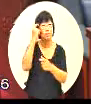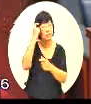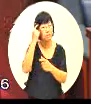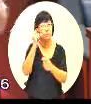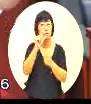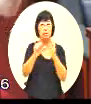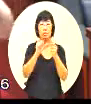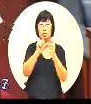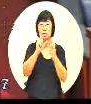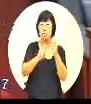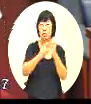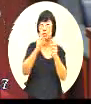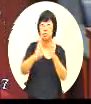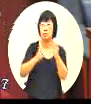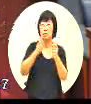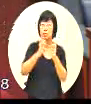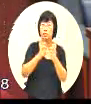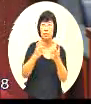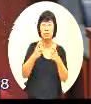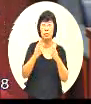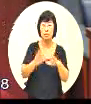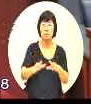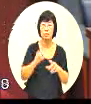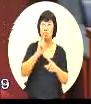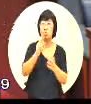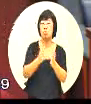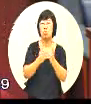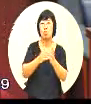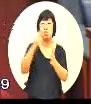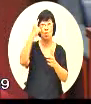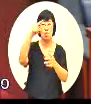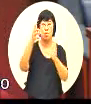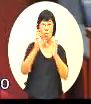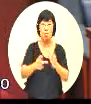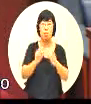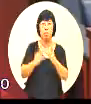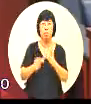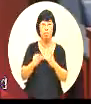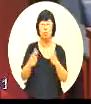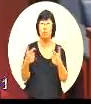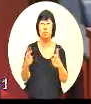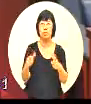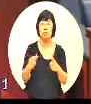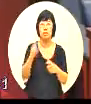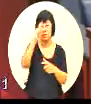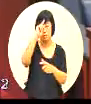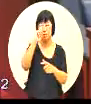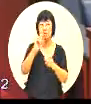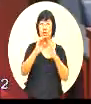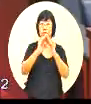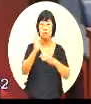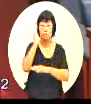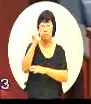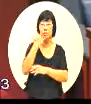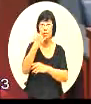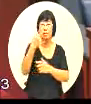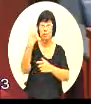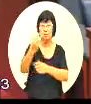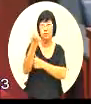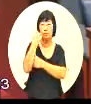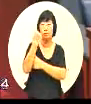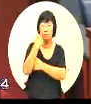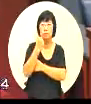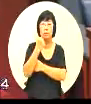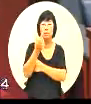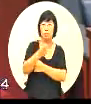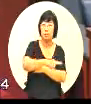也不是今天讲一讲明天就设厂，那都不可能啦。所以这个部分也希望市府相关局处能够再努力。那接着本席要谈到一个